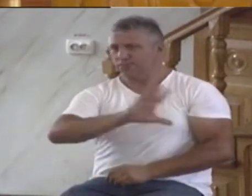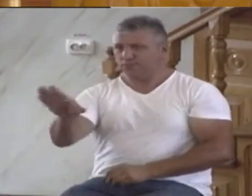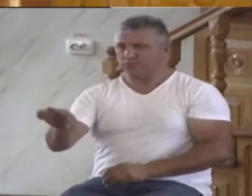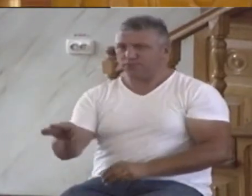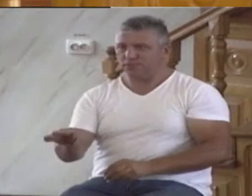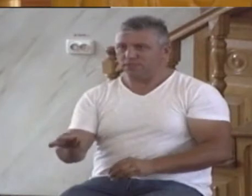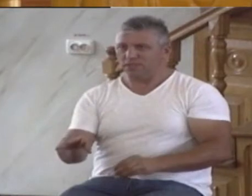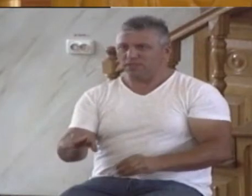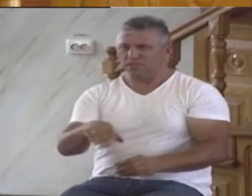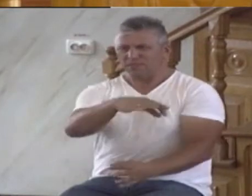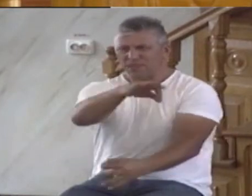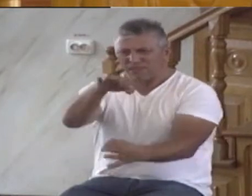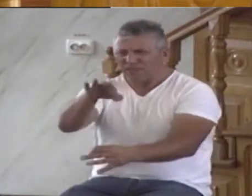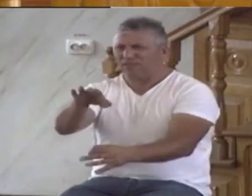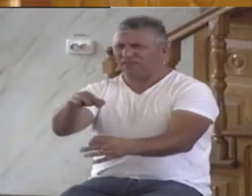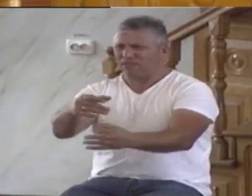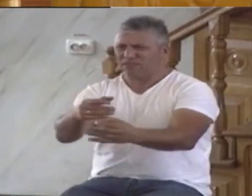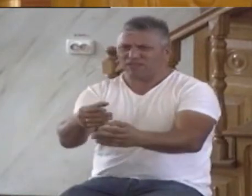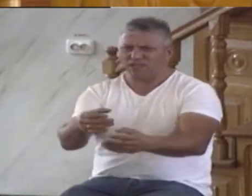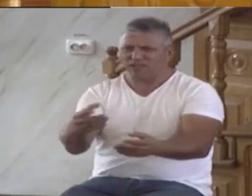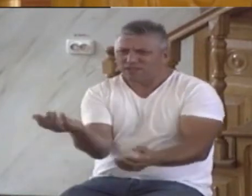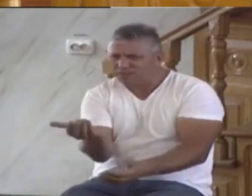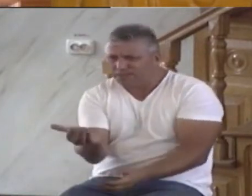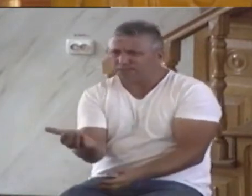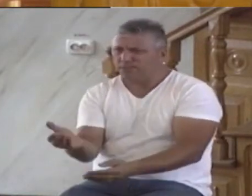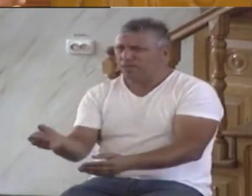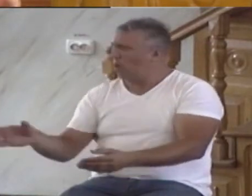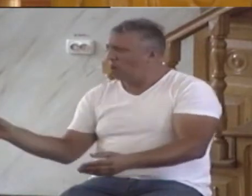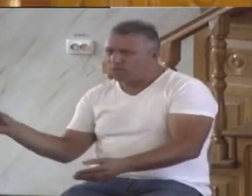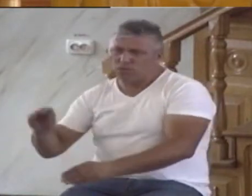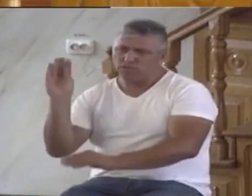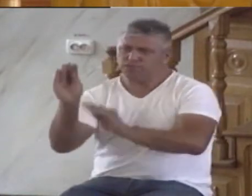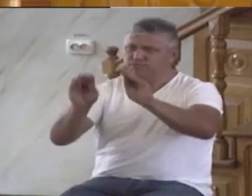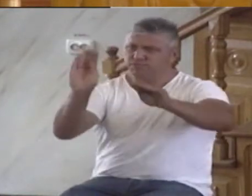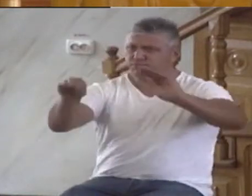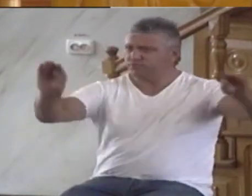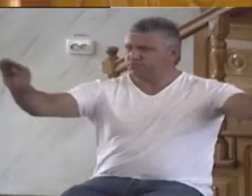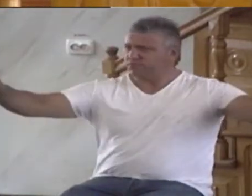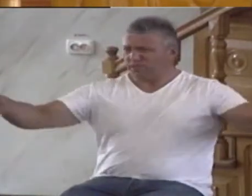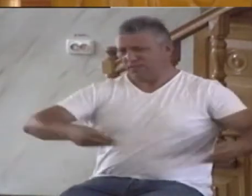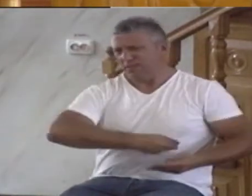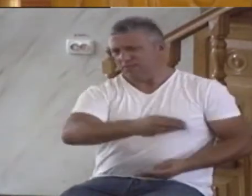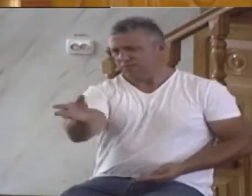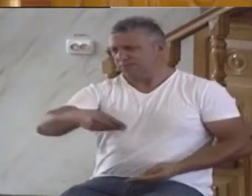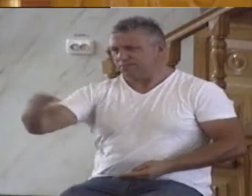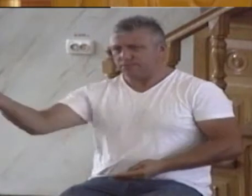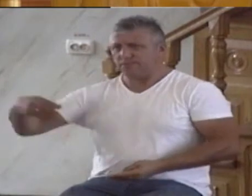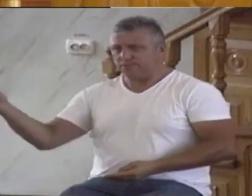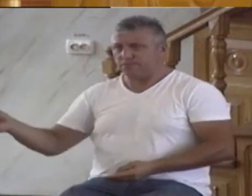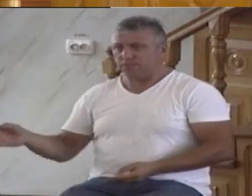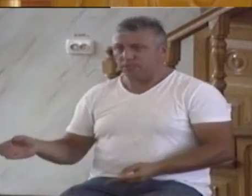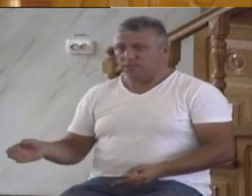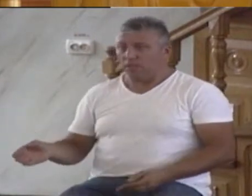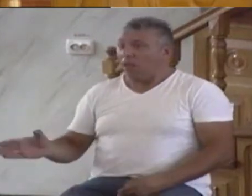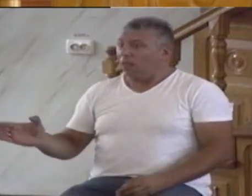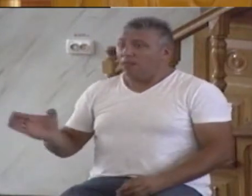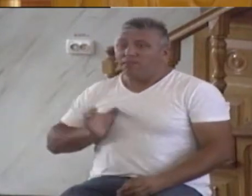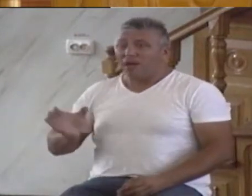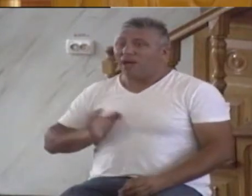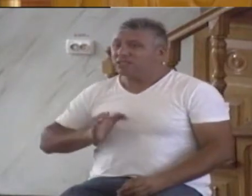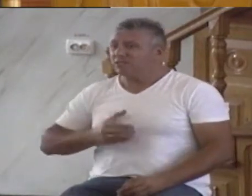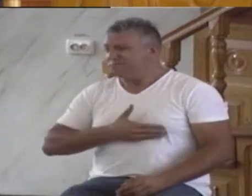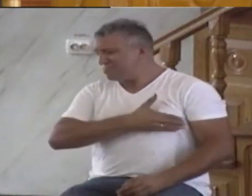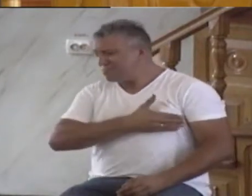для получения удовольствия, который ничего не должен делать для того, чтобы быть богатым, он